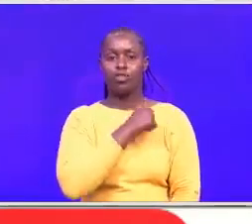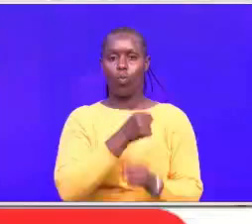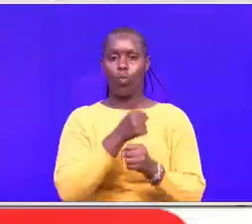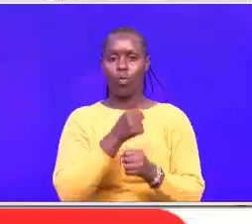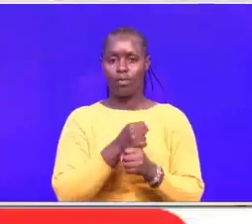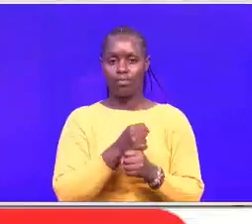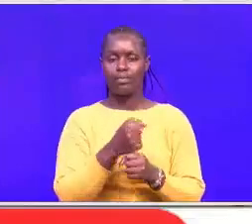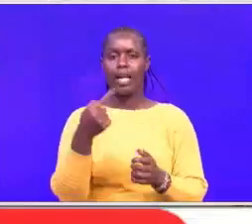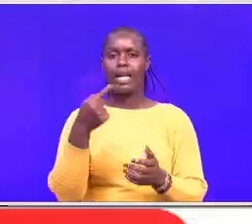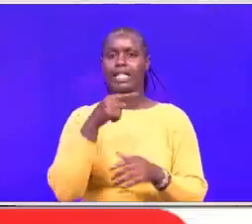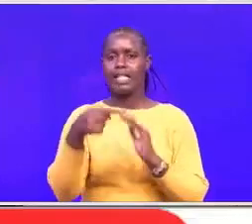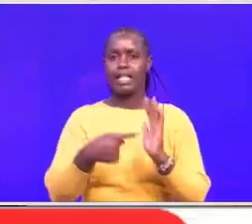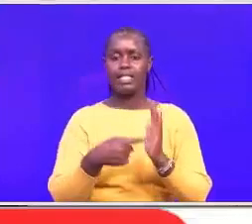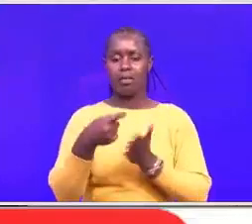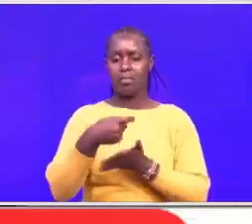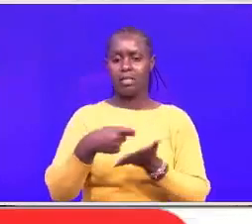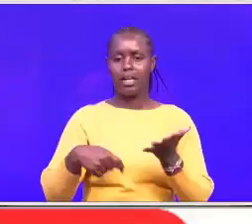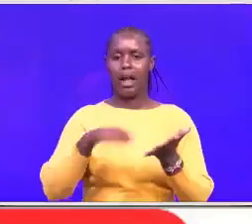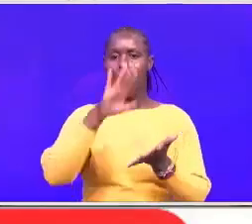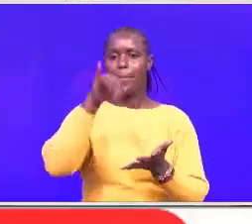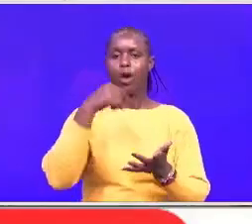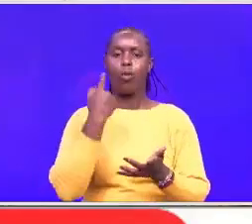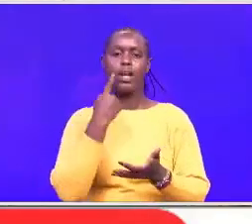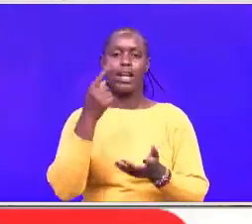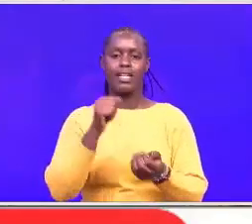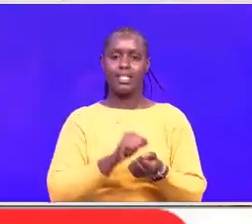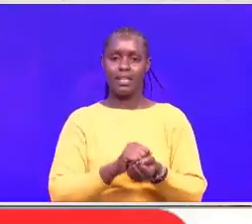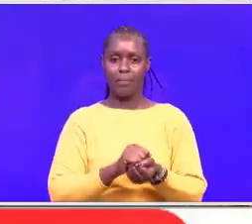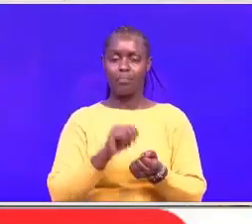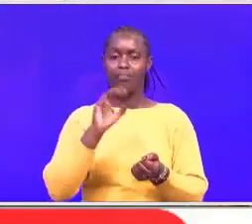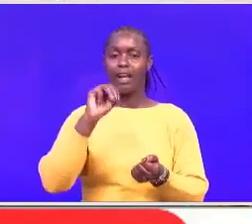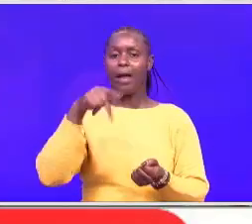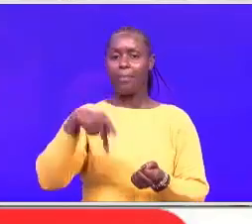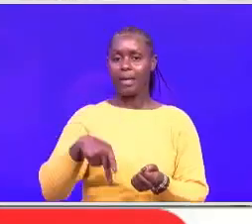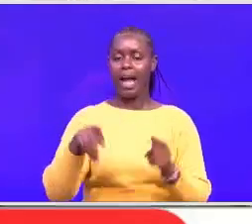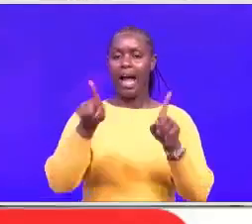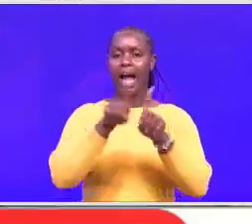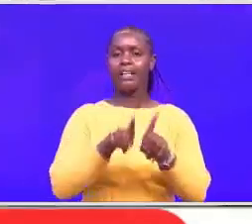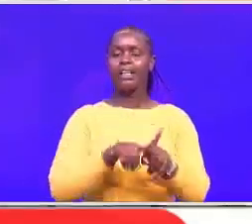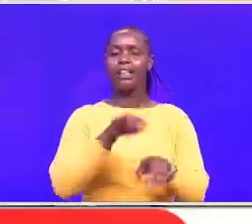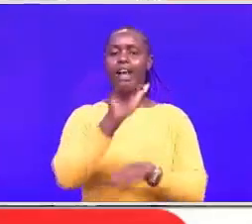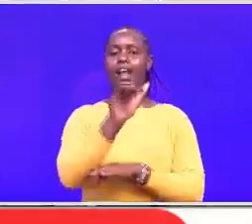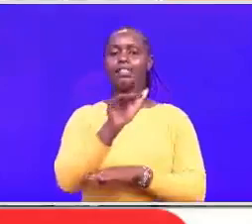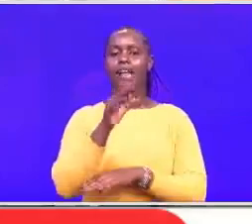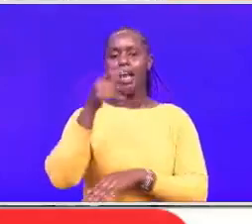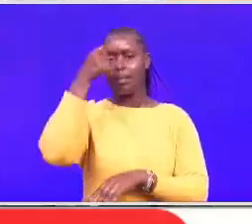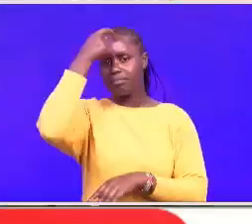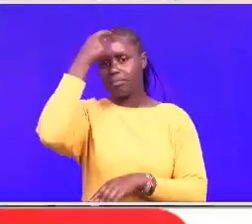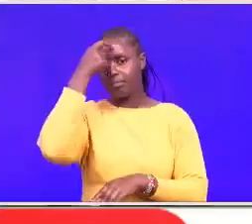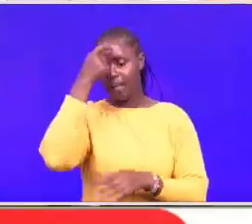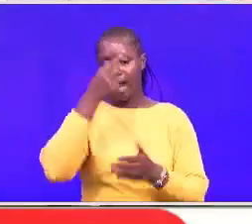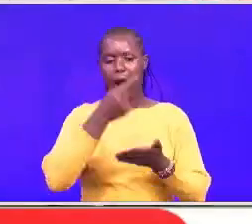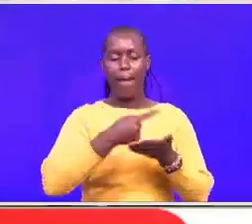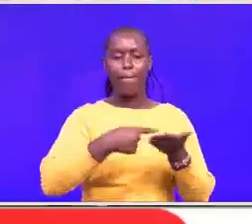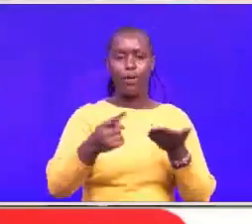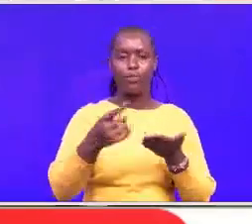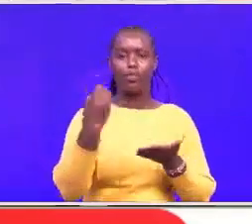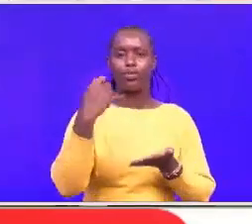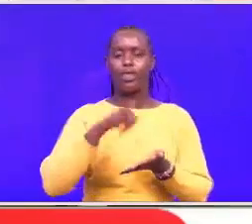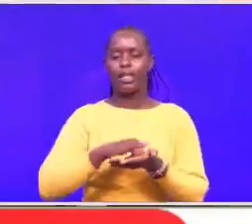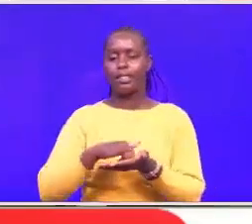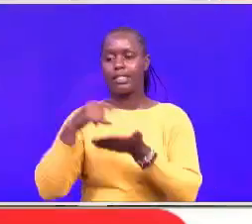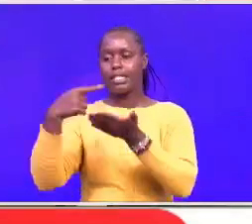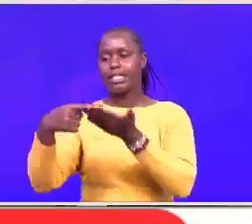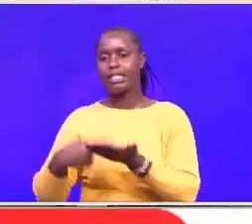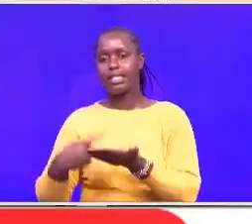saini na wabunge 110 wa pande zote mbili za bunge, huku mbunge huyo akimtaka spika wa bunge la taifa kulipitisha hoja hiyo ili mjadala